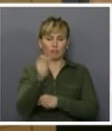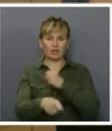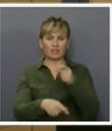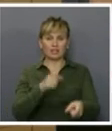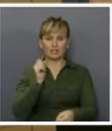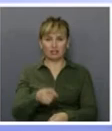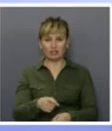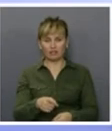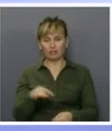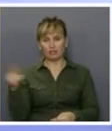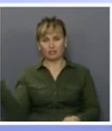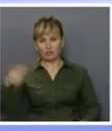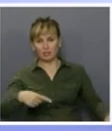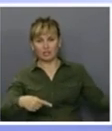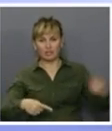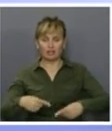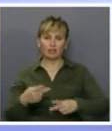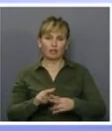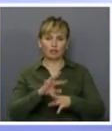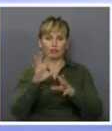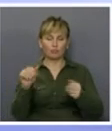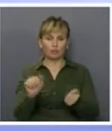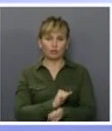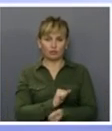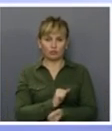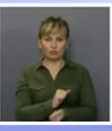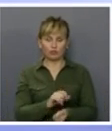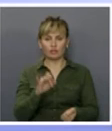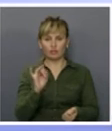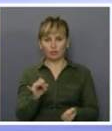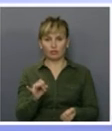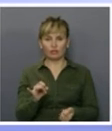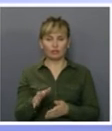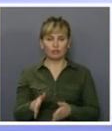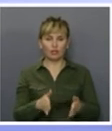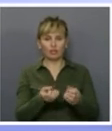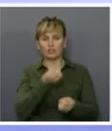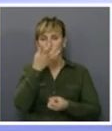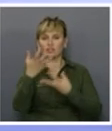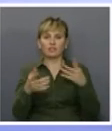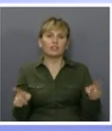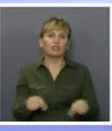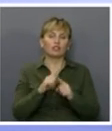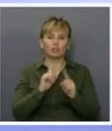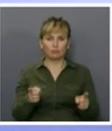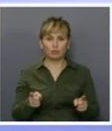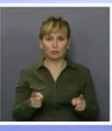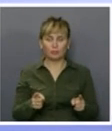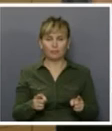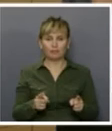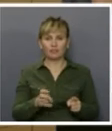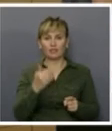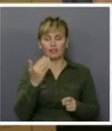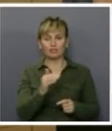с одной стороны, с другой стороны, то, соответственно, этот ручей пересохнет, и долина не зацветет. Все верно. На вашем